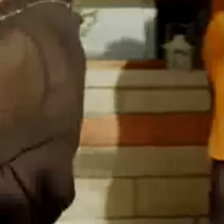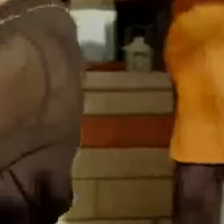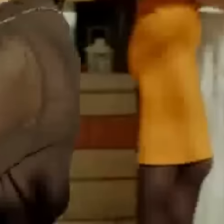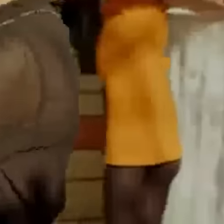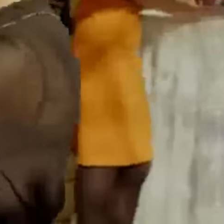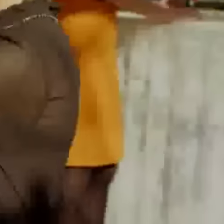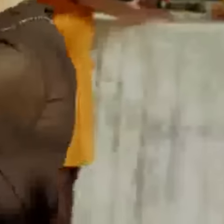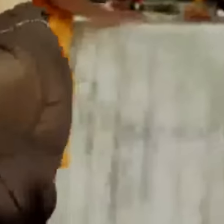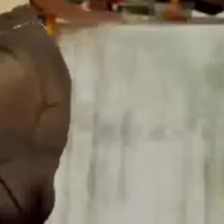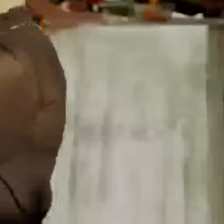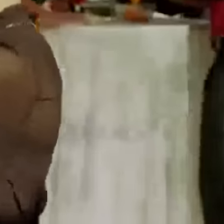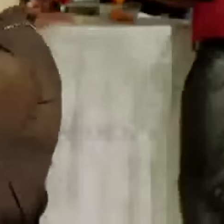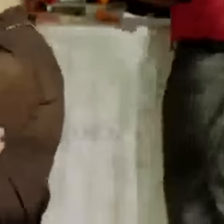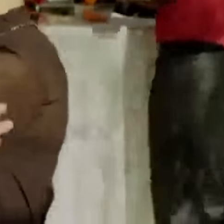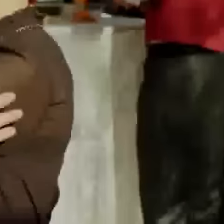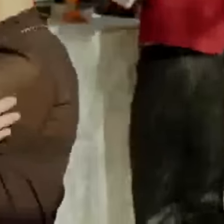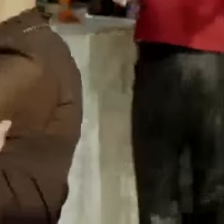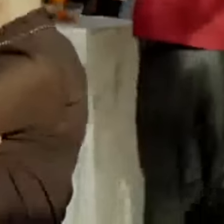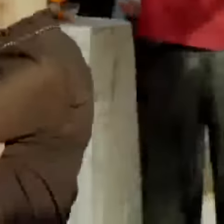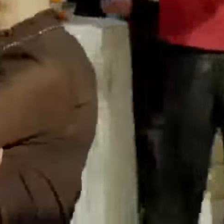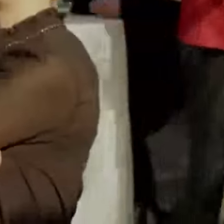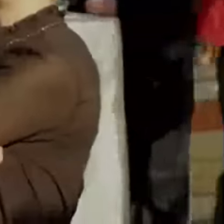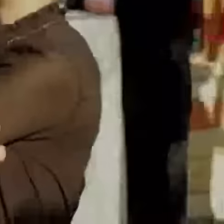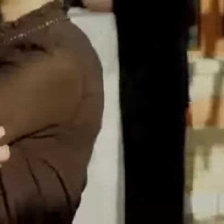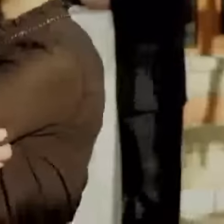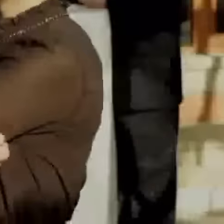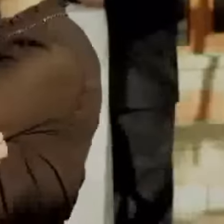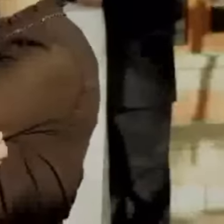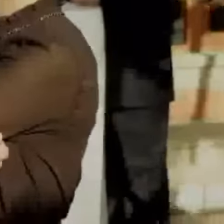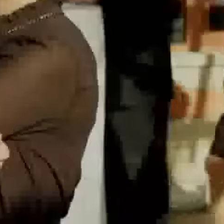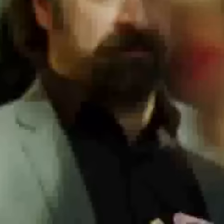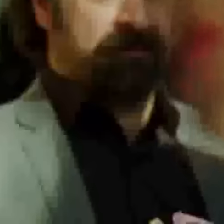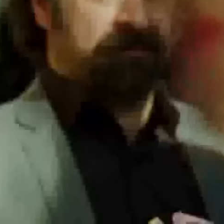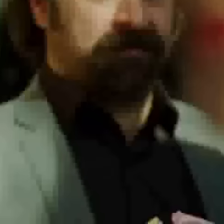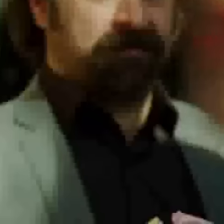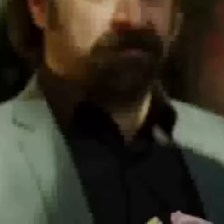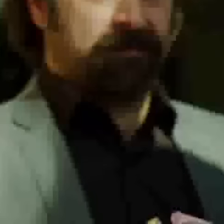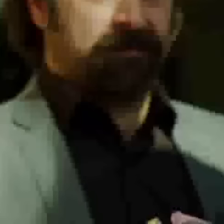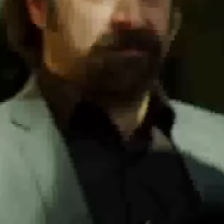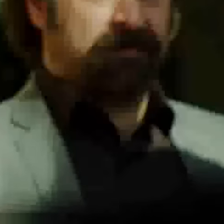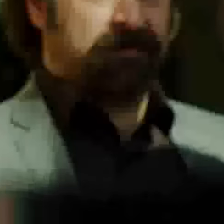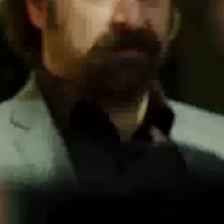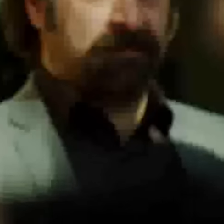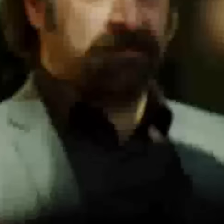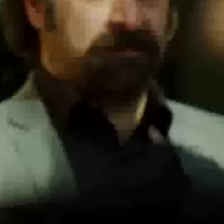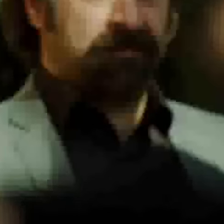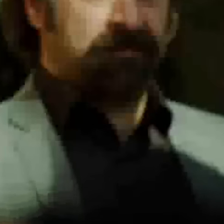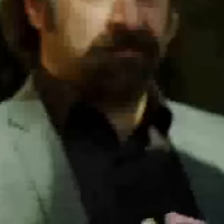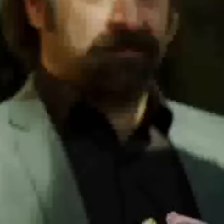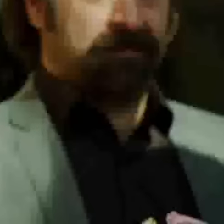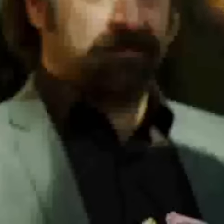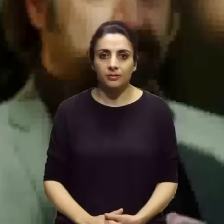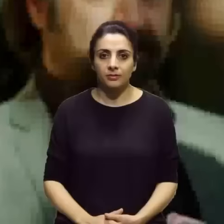selamlayıp boş bir masaya geçtiler. Ayşem Ömer'in kravatını düzeltirken Eda, Nail ve Haluk'la aynı masada uzaktan imrenerek